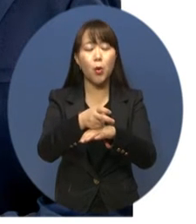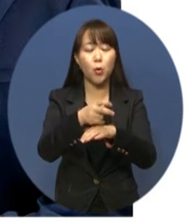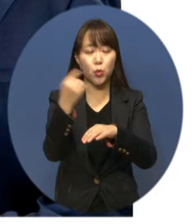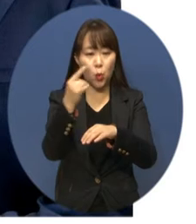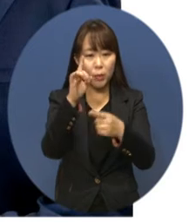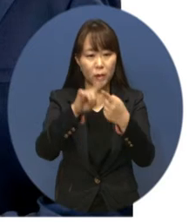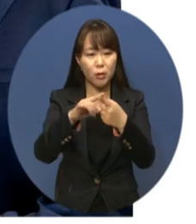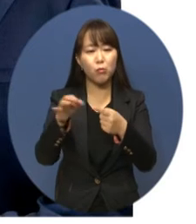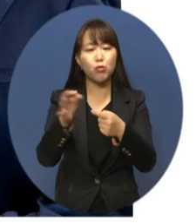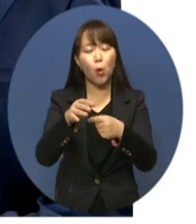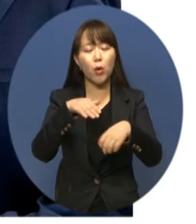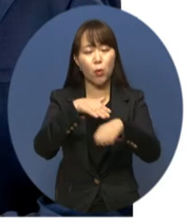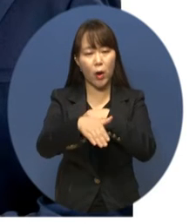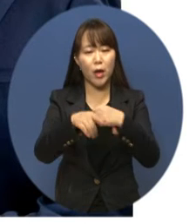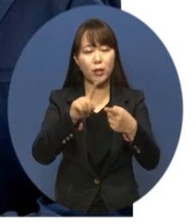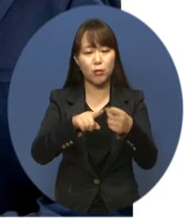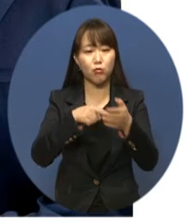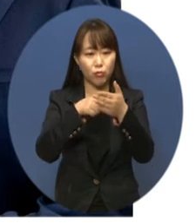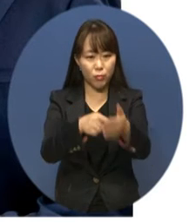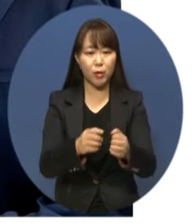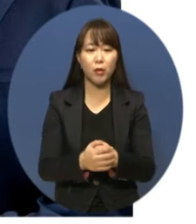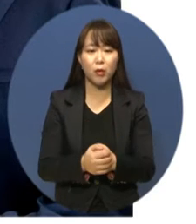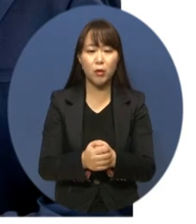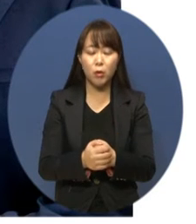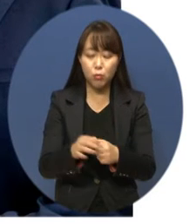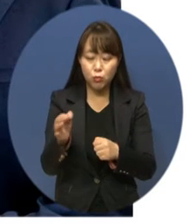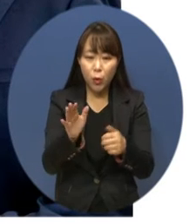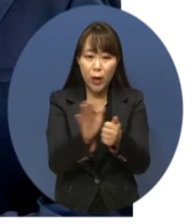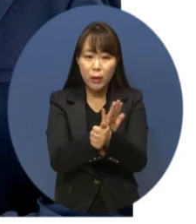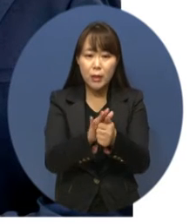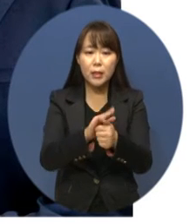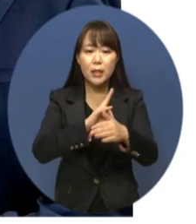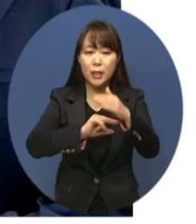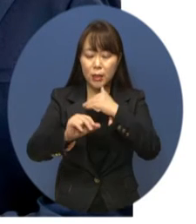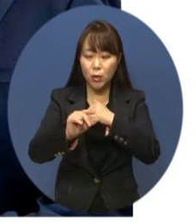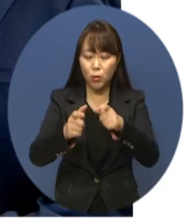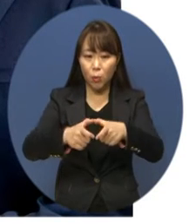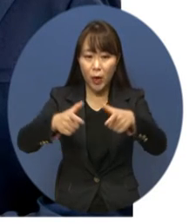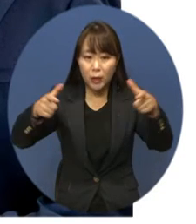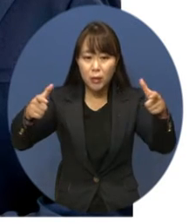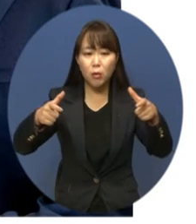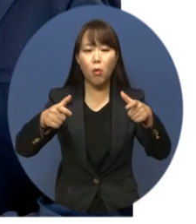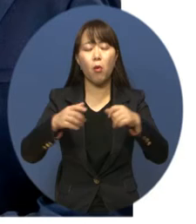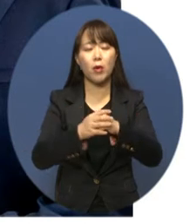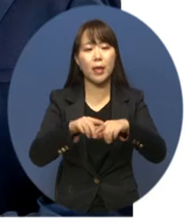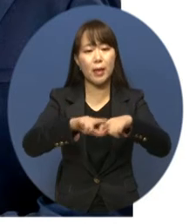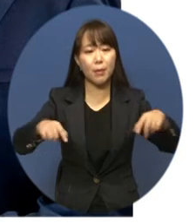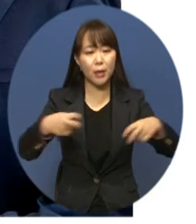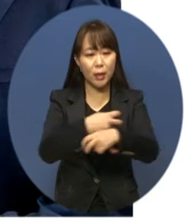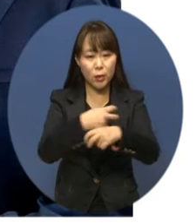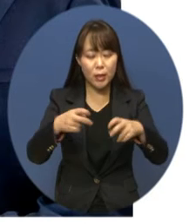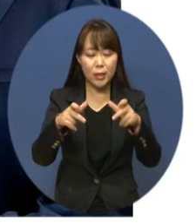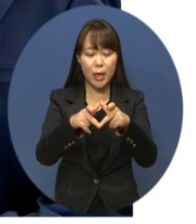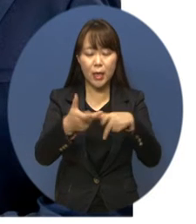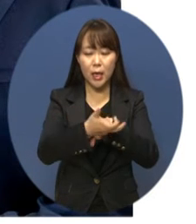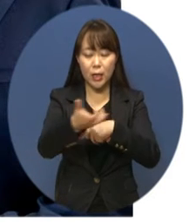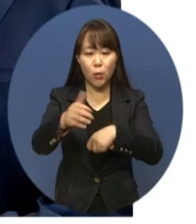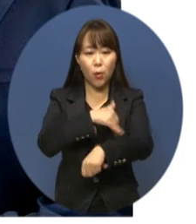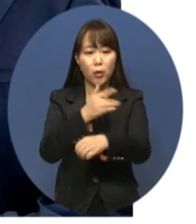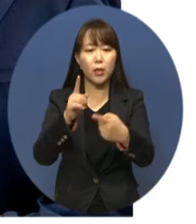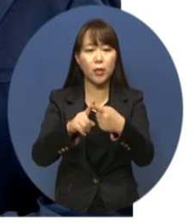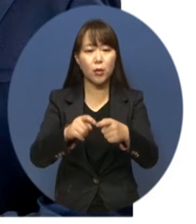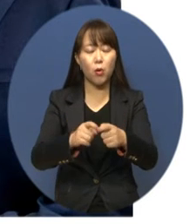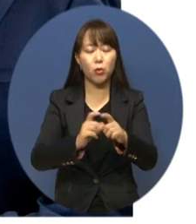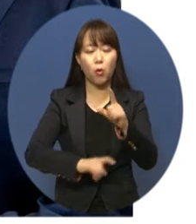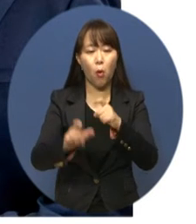추진합니다 현 행 버스 역 은 무료 혜택을 지하철까지 확대에 대중교통에서 애창 애인 이동건 을 높인다는